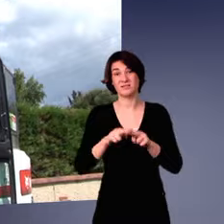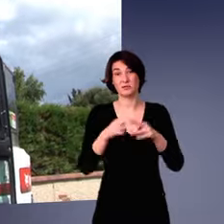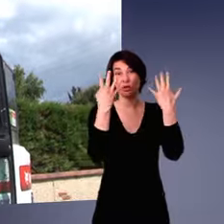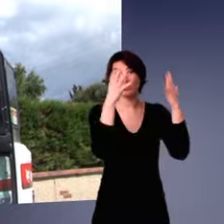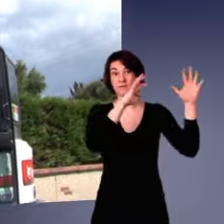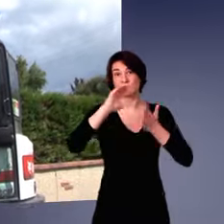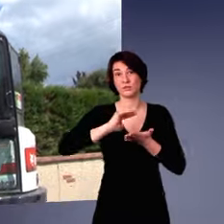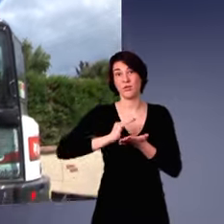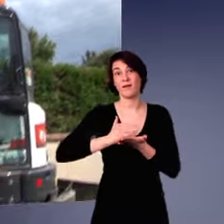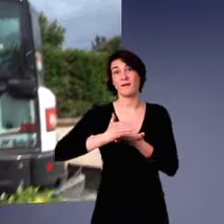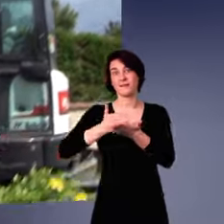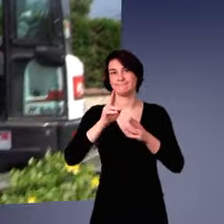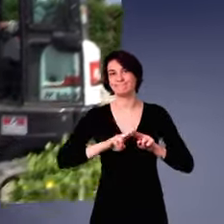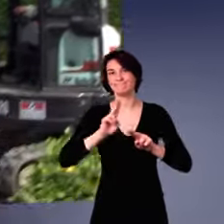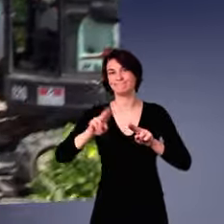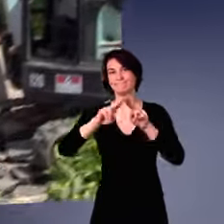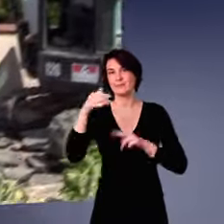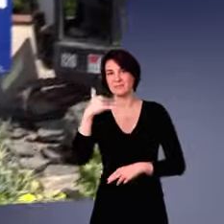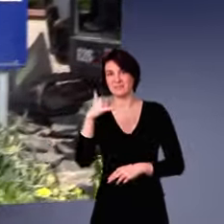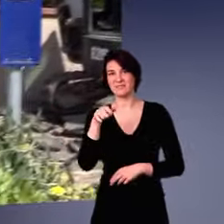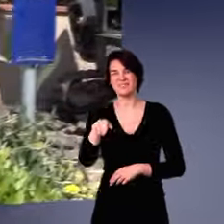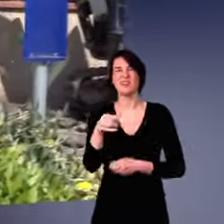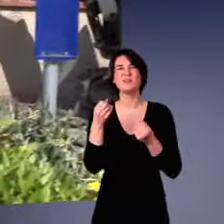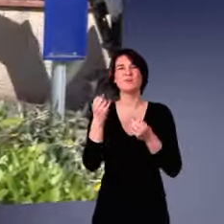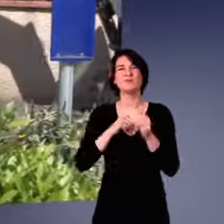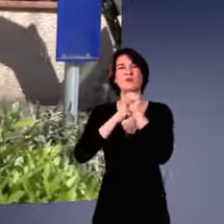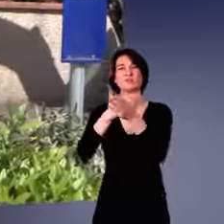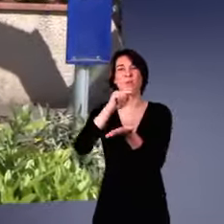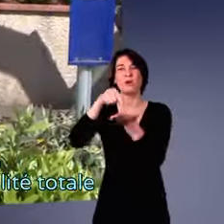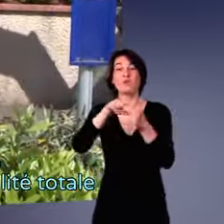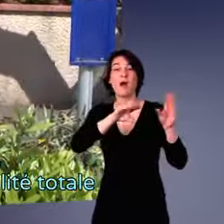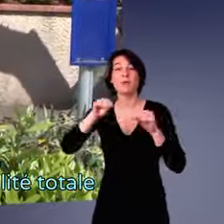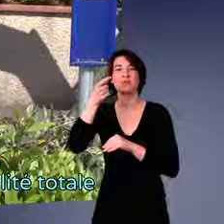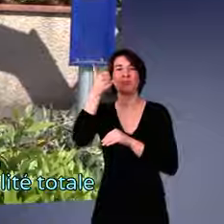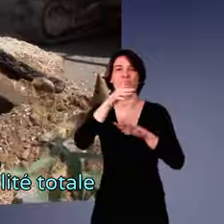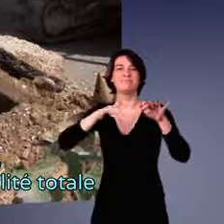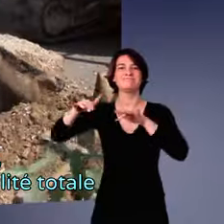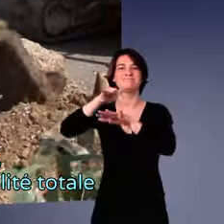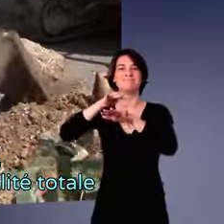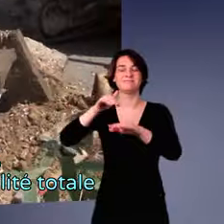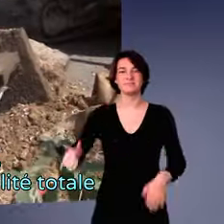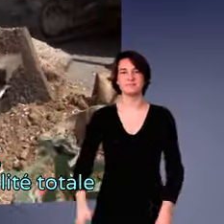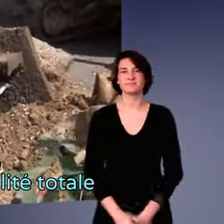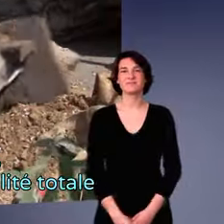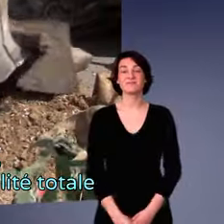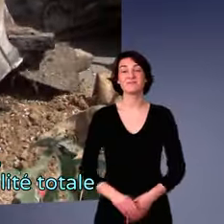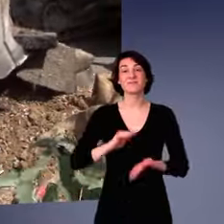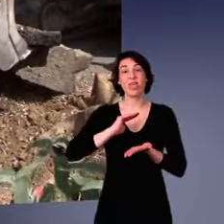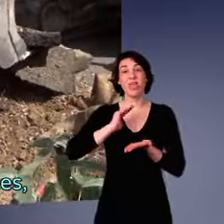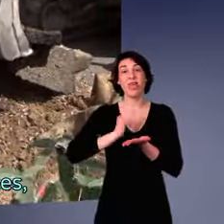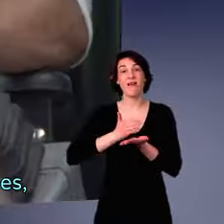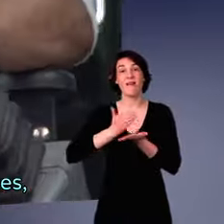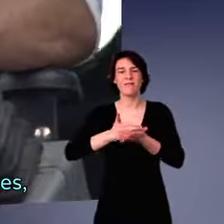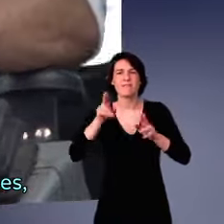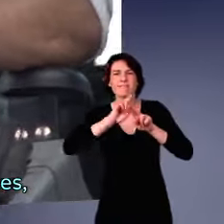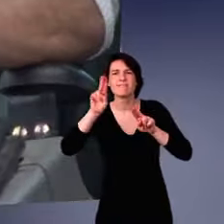arrêts situés pour la plupart en zone peu dense à mettre au normes si pour certains arrêts les travaux de mise en accessibilité totale